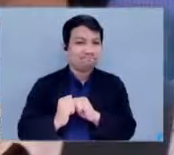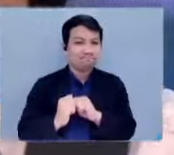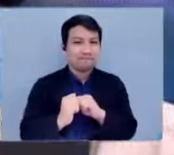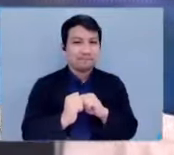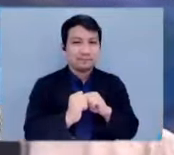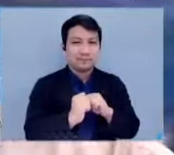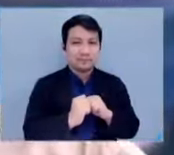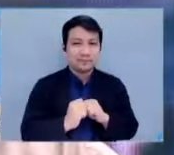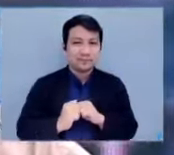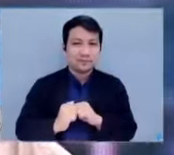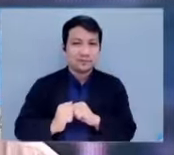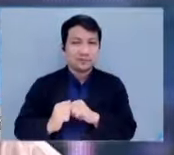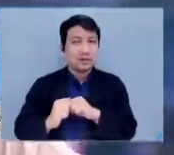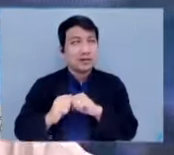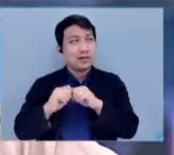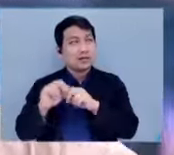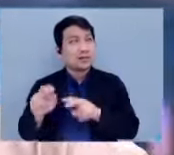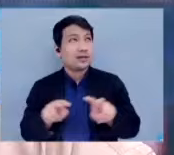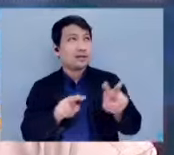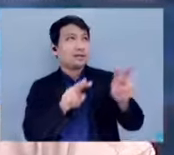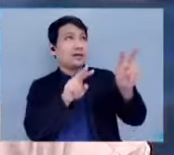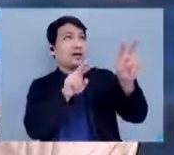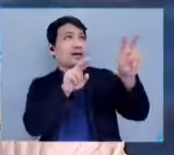pag sa ng mga